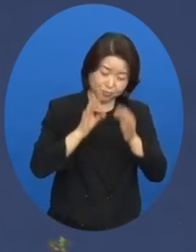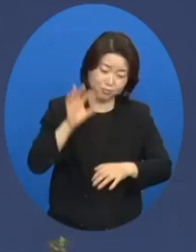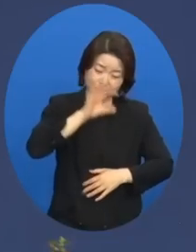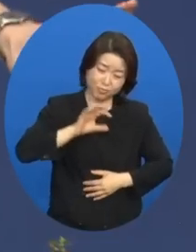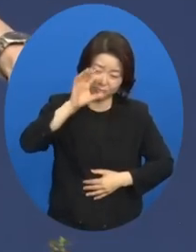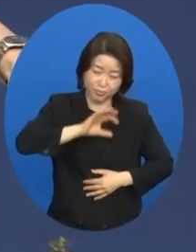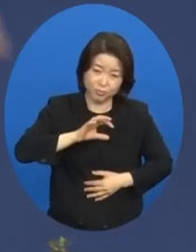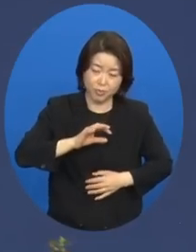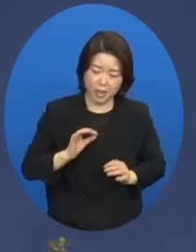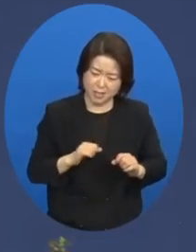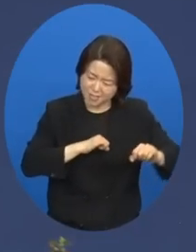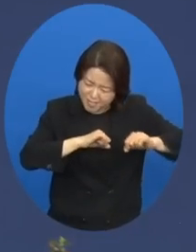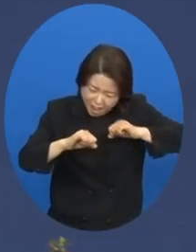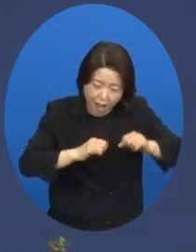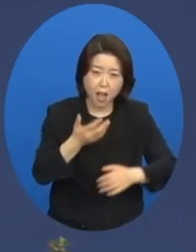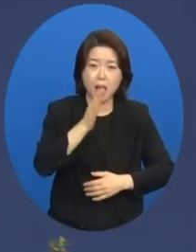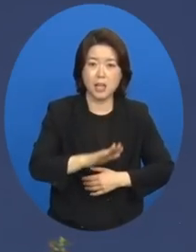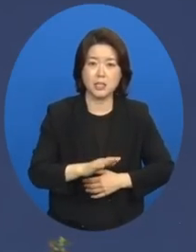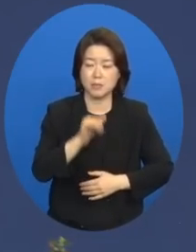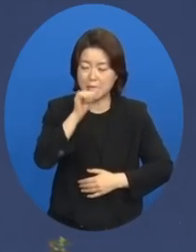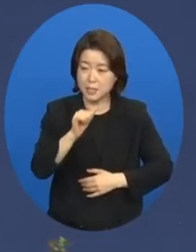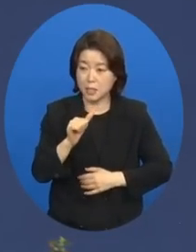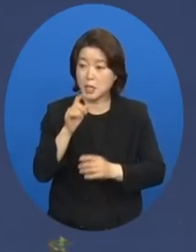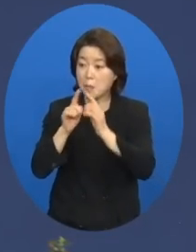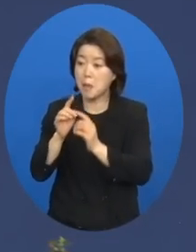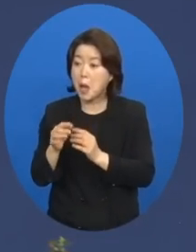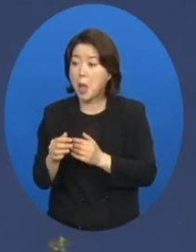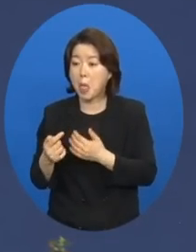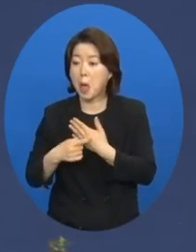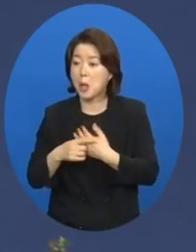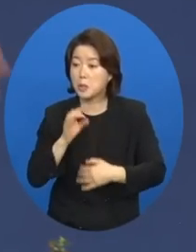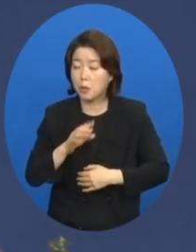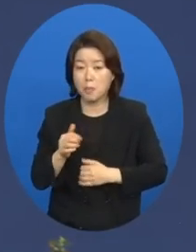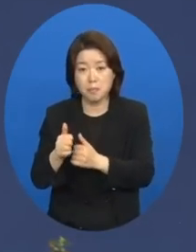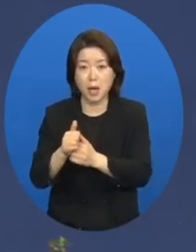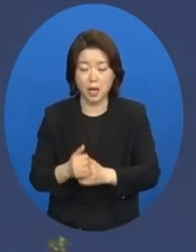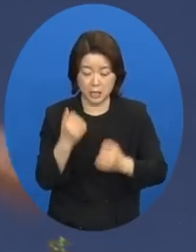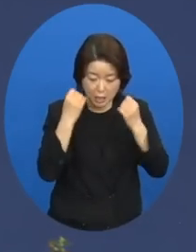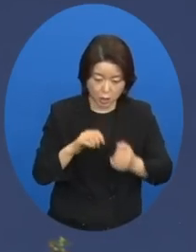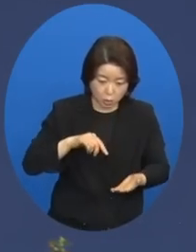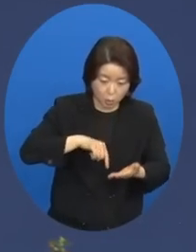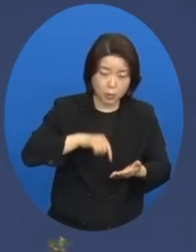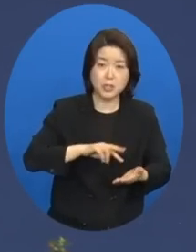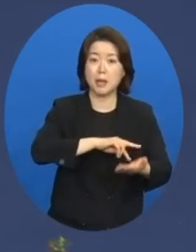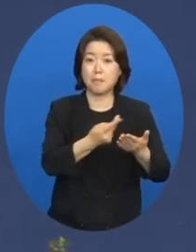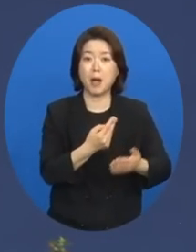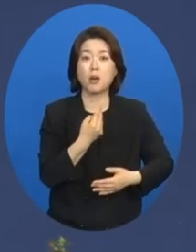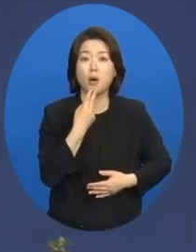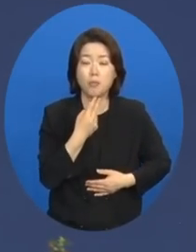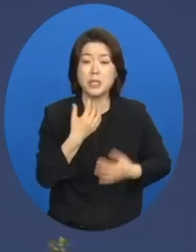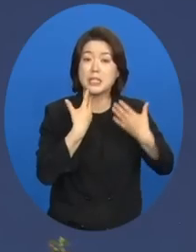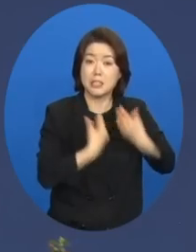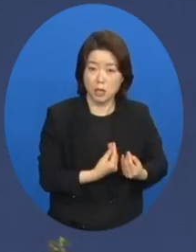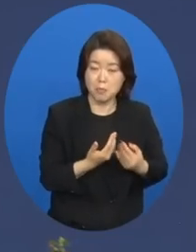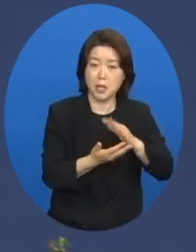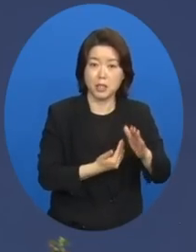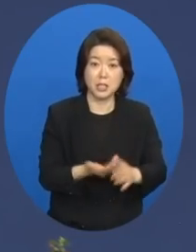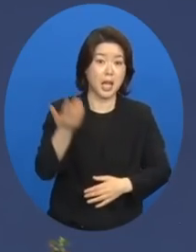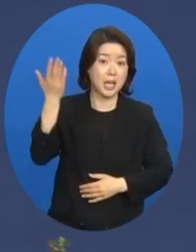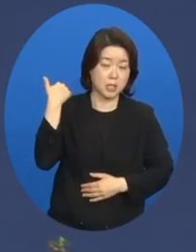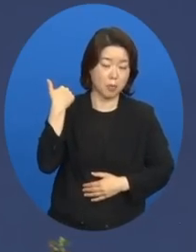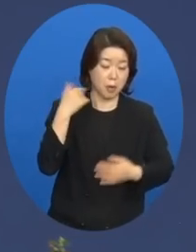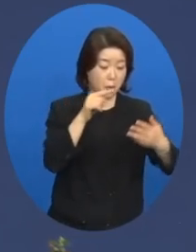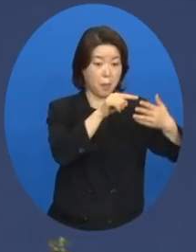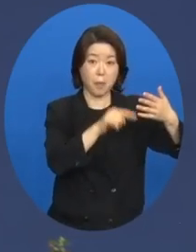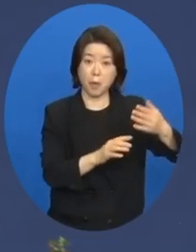닦고 몸부림쳐도 절대 말씀 흉내는 내도 우리의 존재를 바꿀 수 없다는 절망에 대하여 앞서 말씀드렸습니다.